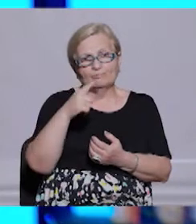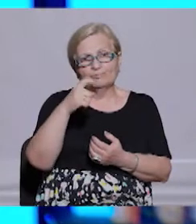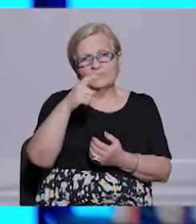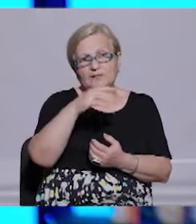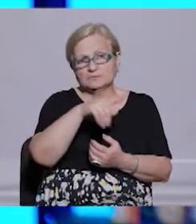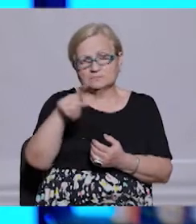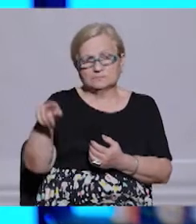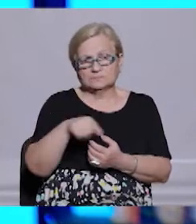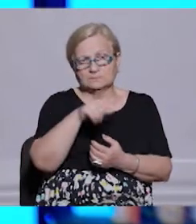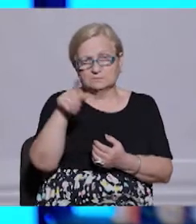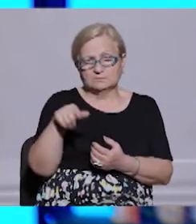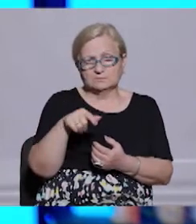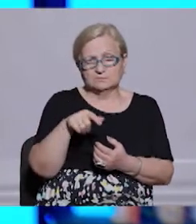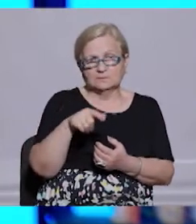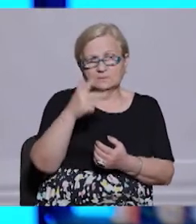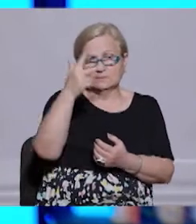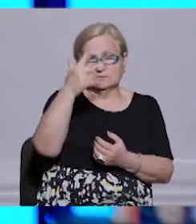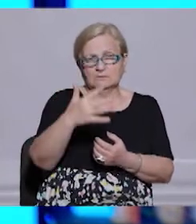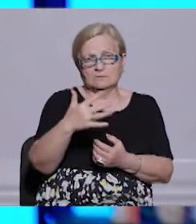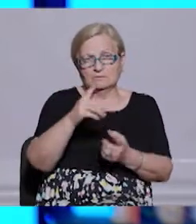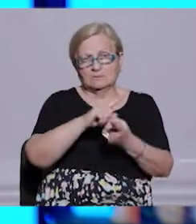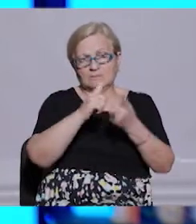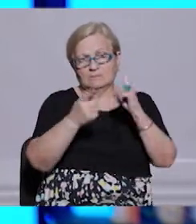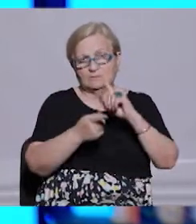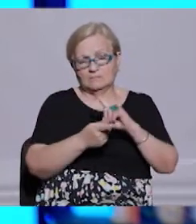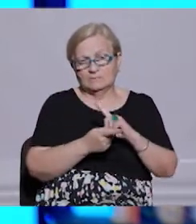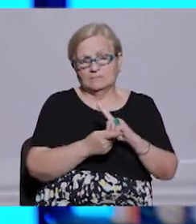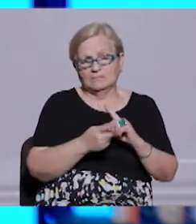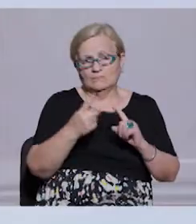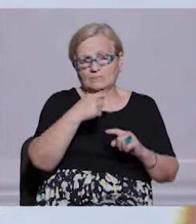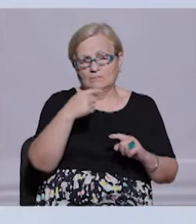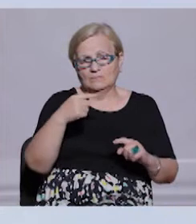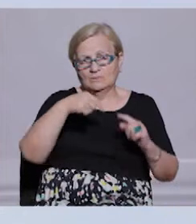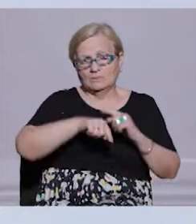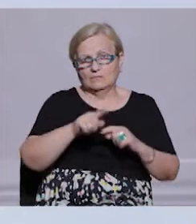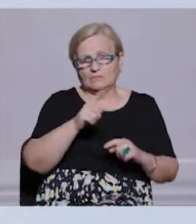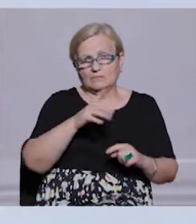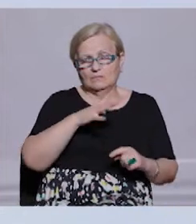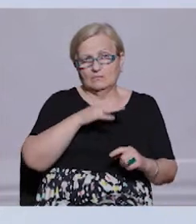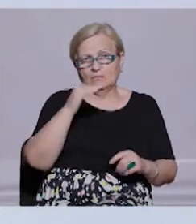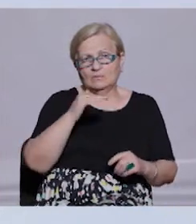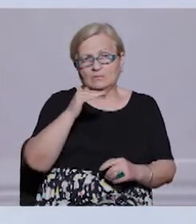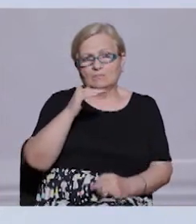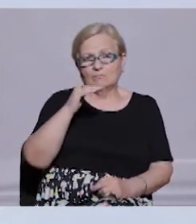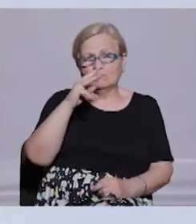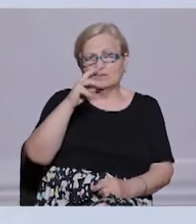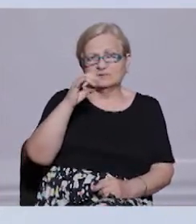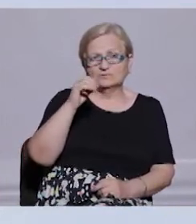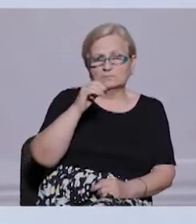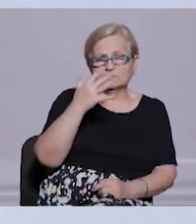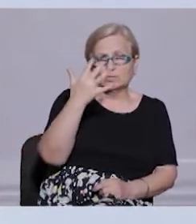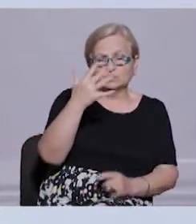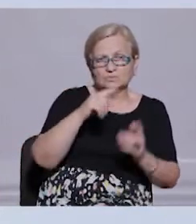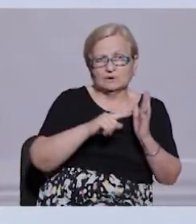ასეთ ნაწილებს ქვია, ხო? ანუ მე 3/5 უნდა წარმოვადგინო ისეთ წილადად, რომელსაც ნიშნულში 100 აქვს. ანუ